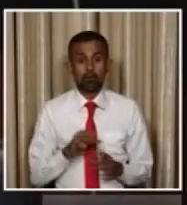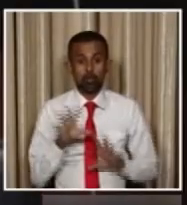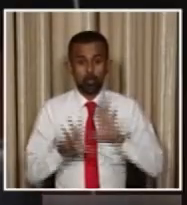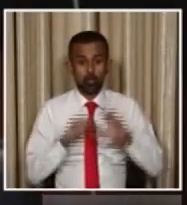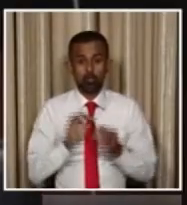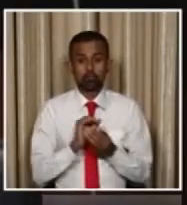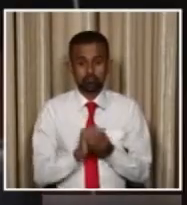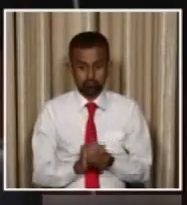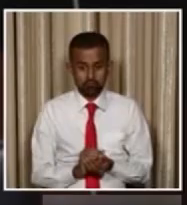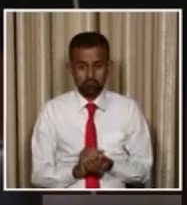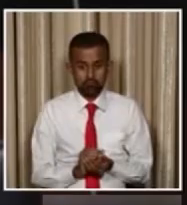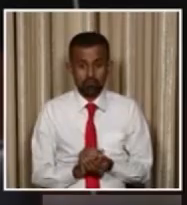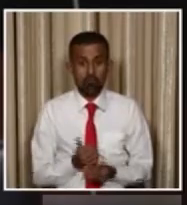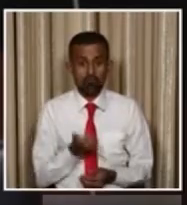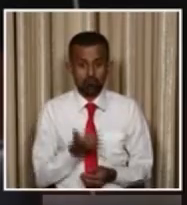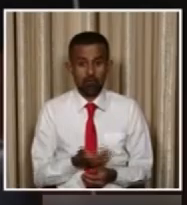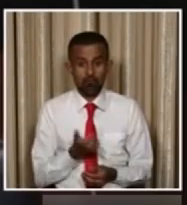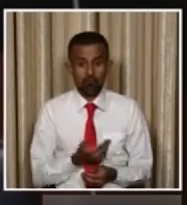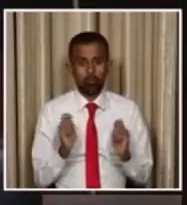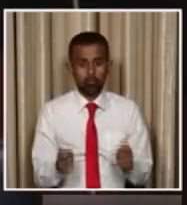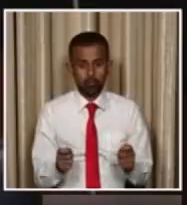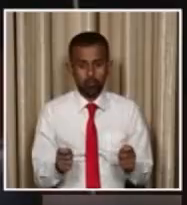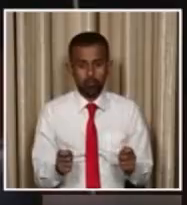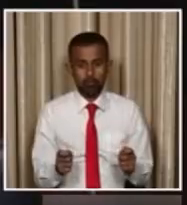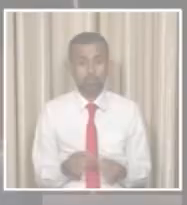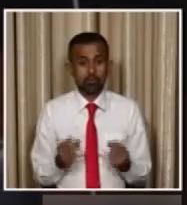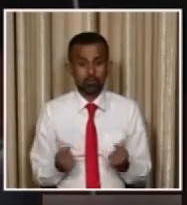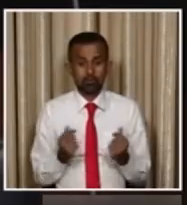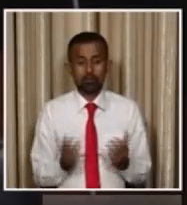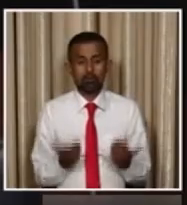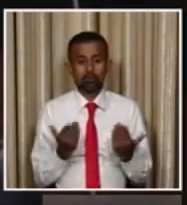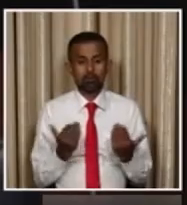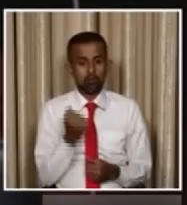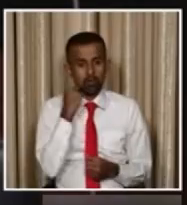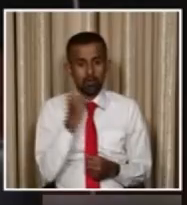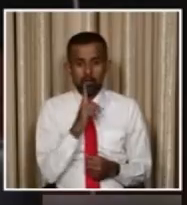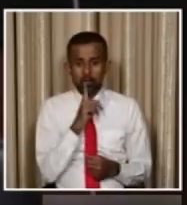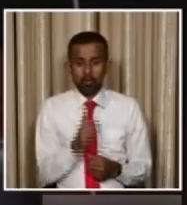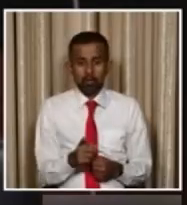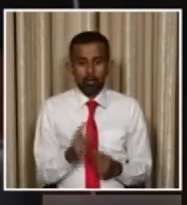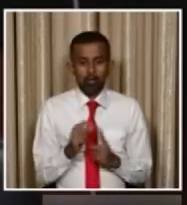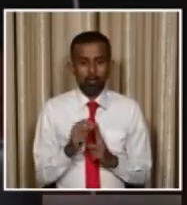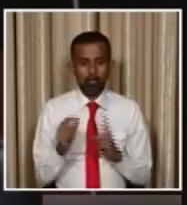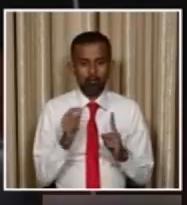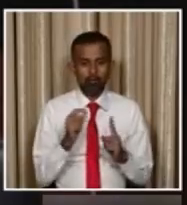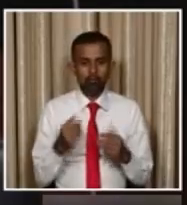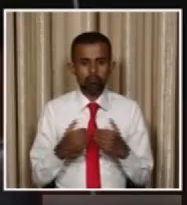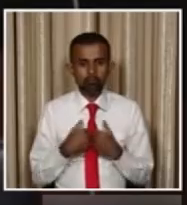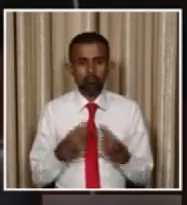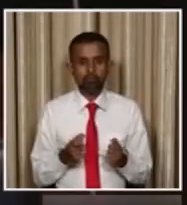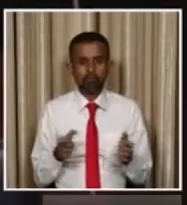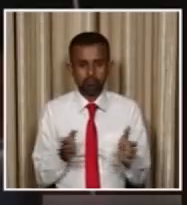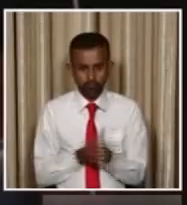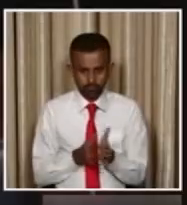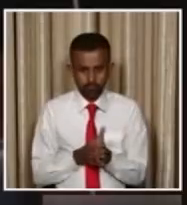කිරීම අතේම අවශ්‍යයි, අධිකාරියක් තියෙන්න ඕනේ. මොකද මේක හදිස්සි. මම යෝජනා කරනවා පාර්ලිමේන්තුවේ අපි වහාම කාර්ක